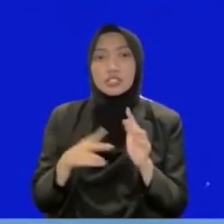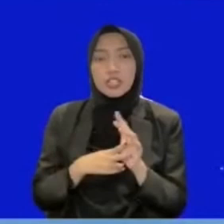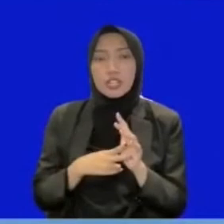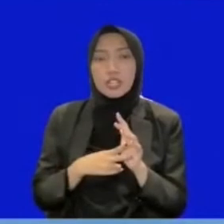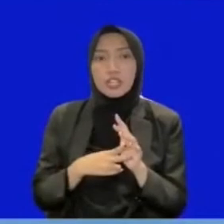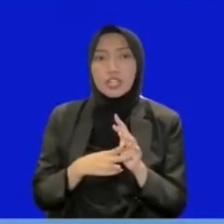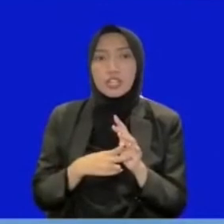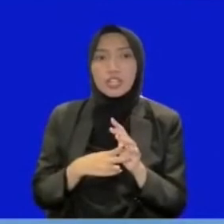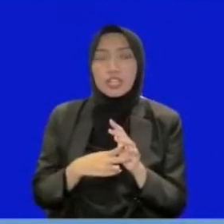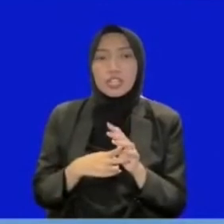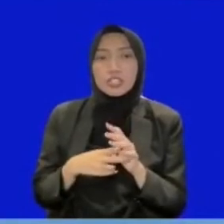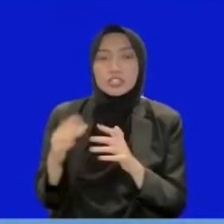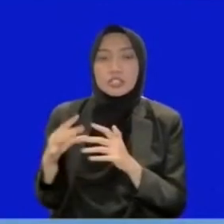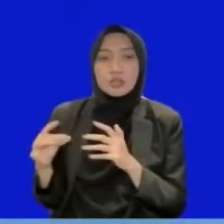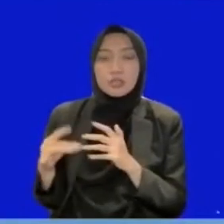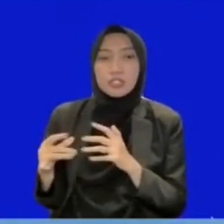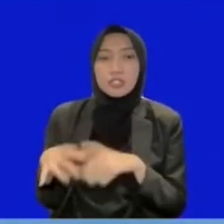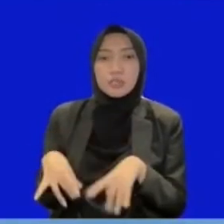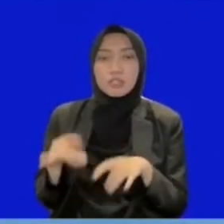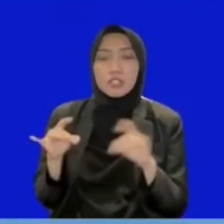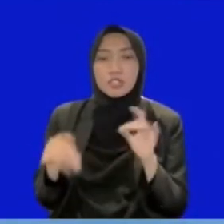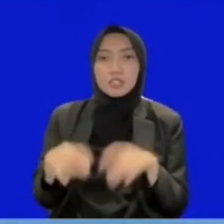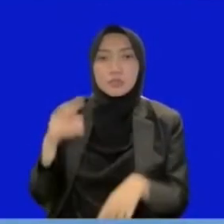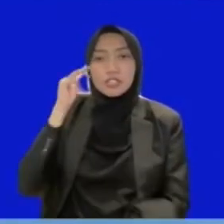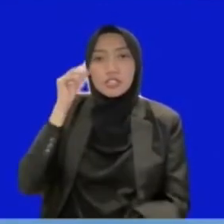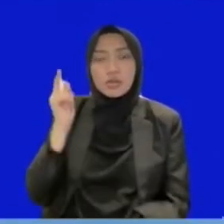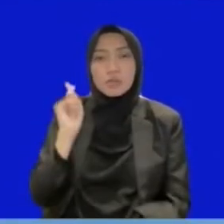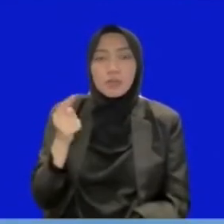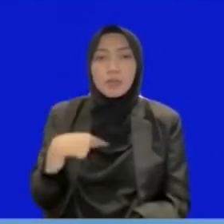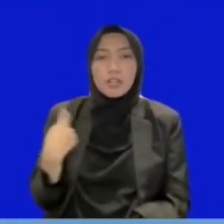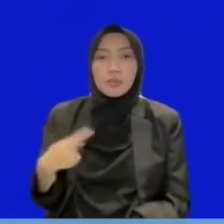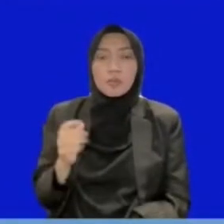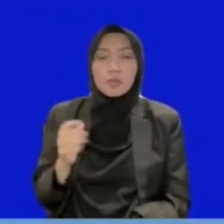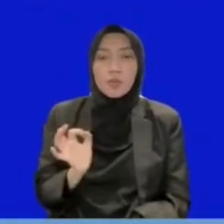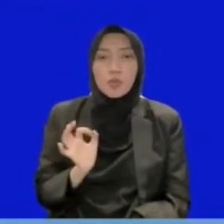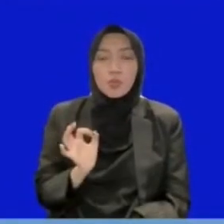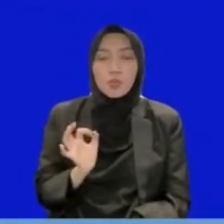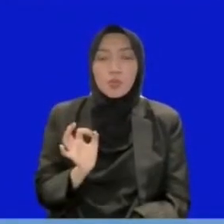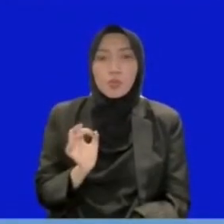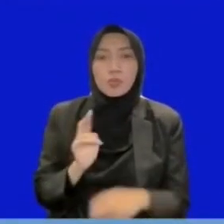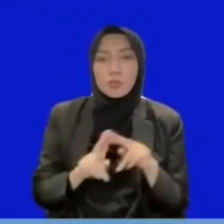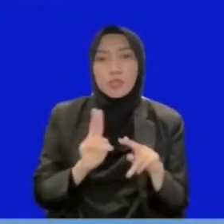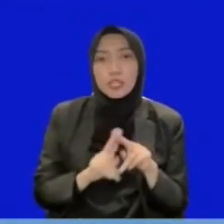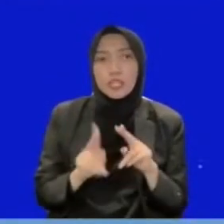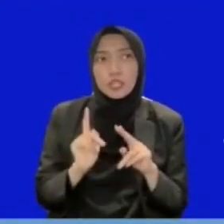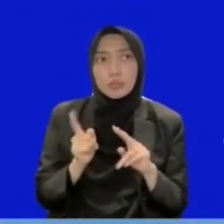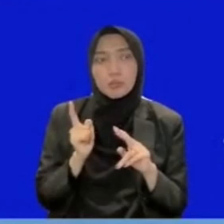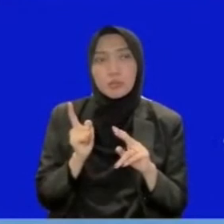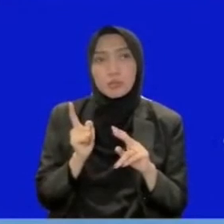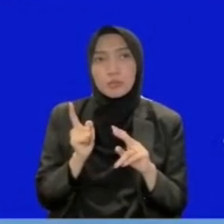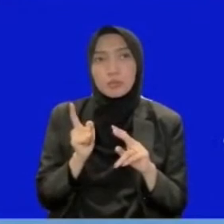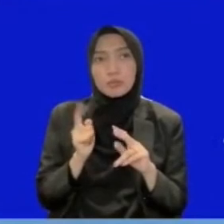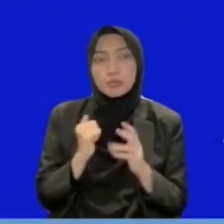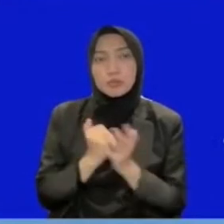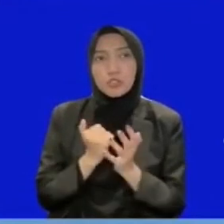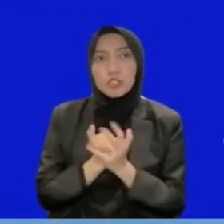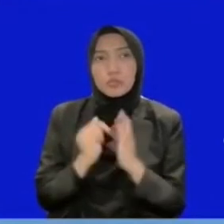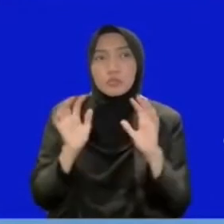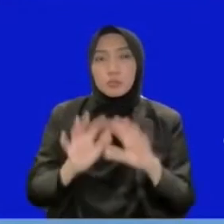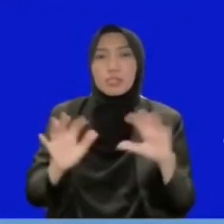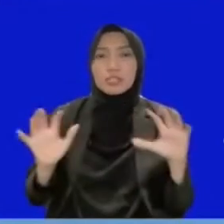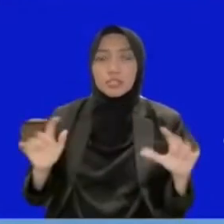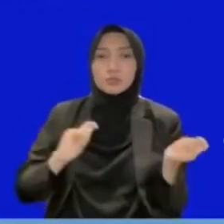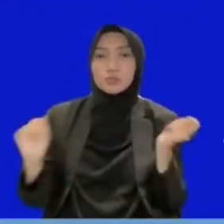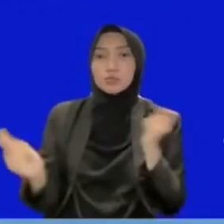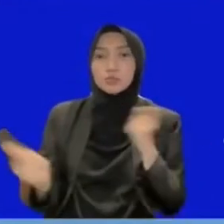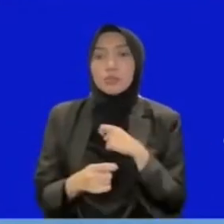coba ambil dari manajemen plan, karena kami belum merevisi, karena masih sebenarnya banyak sekali ya